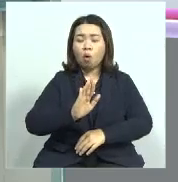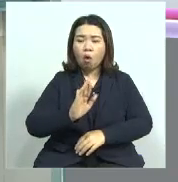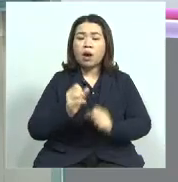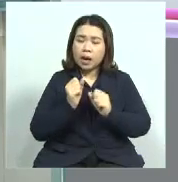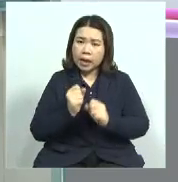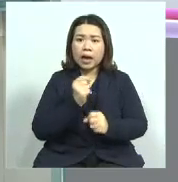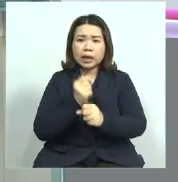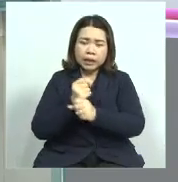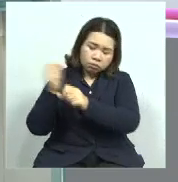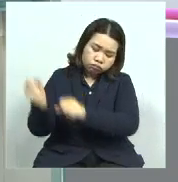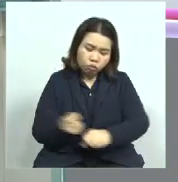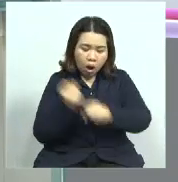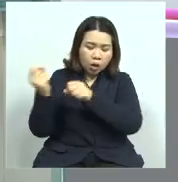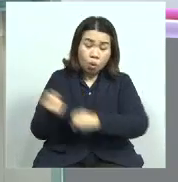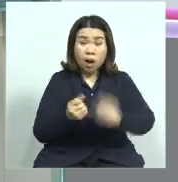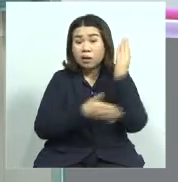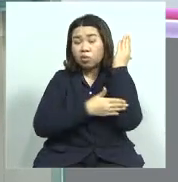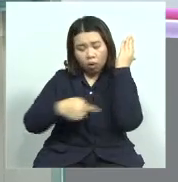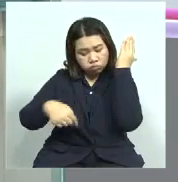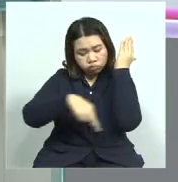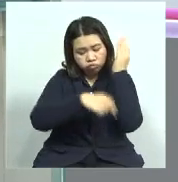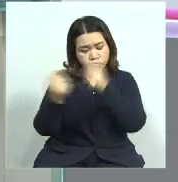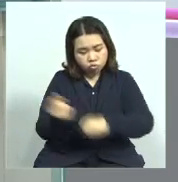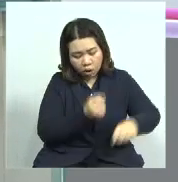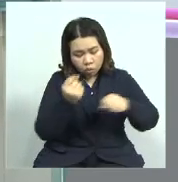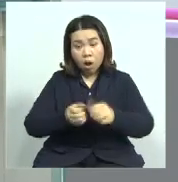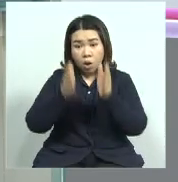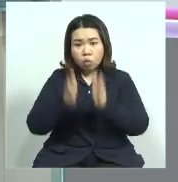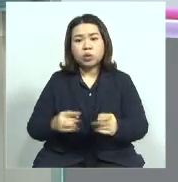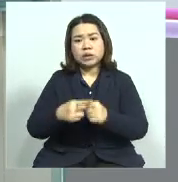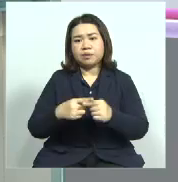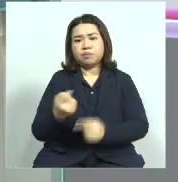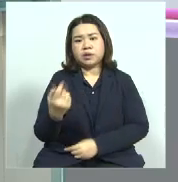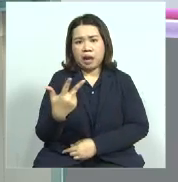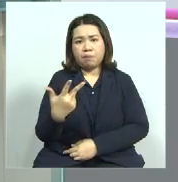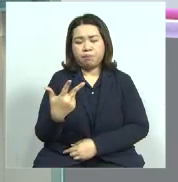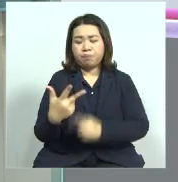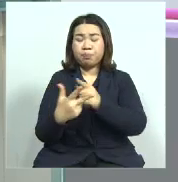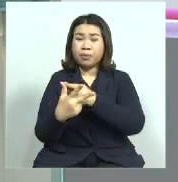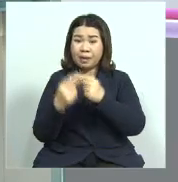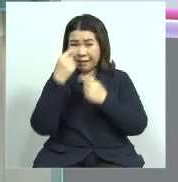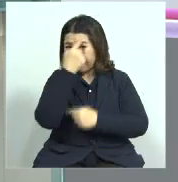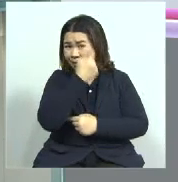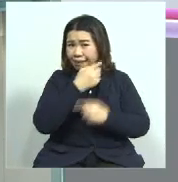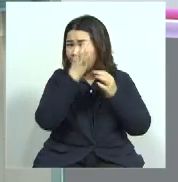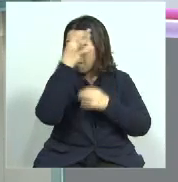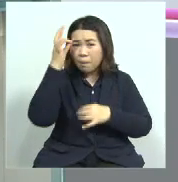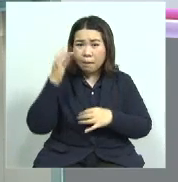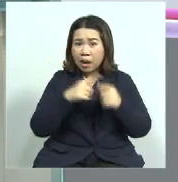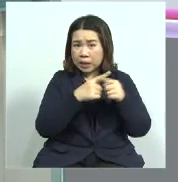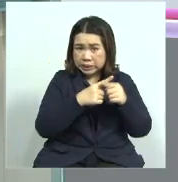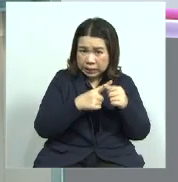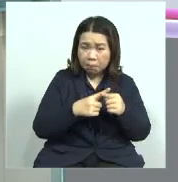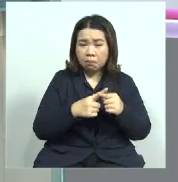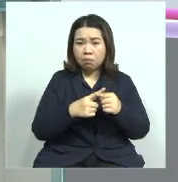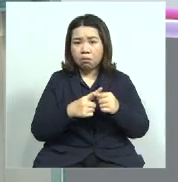ำลังเข้าไปพัฒนาพื้นที่ในซอยเนี่ยได้รับบาดเจ็บ3คนด้วยกันก็มีได้รับบาดเจ็บทางใบหน้านะคะแล้วก็มี